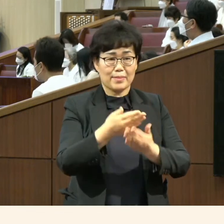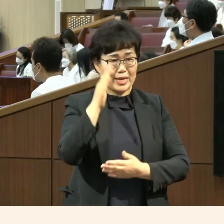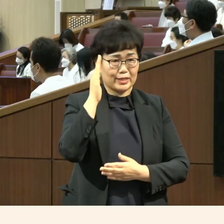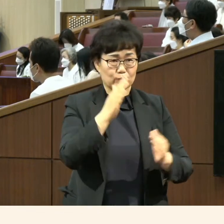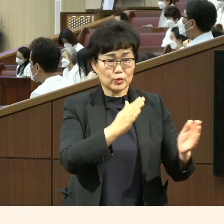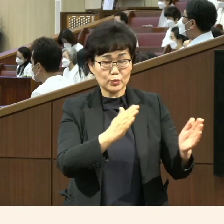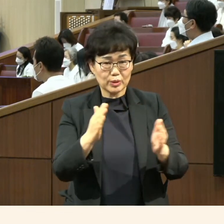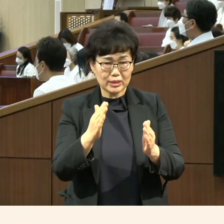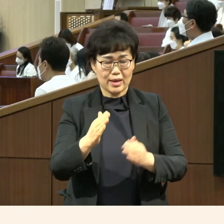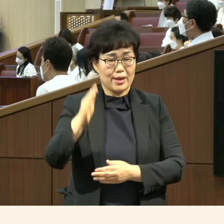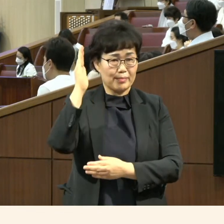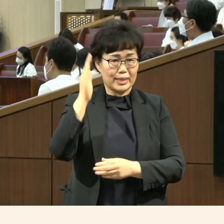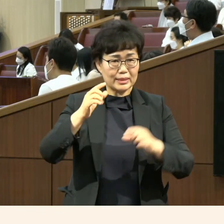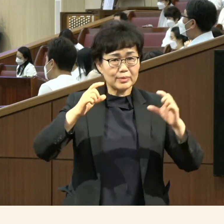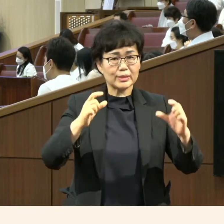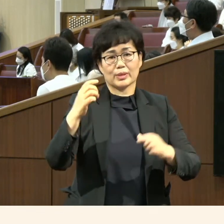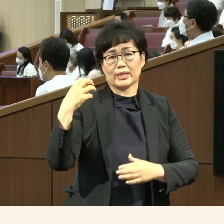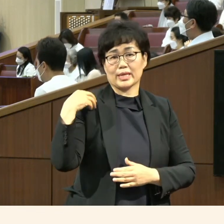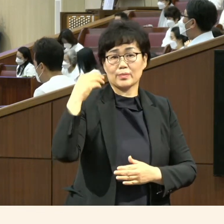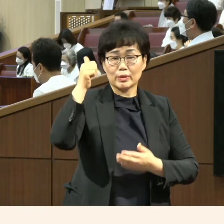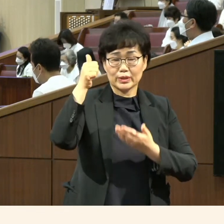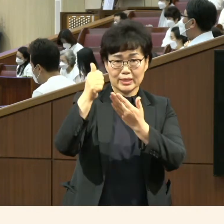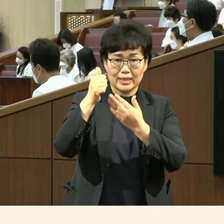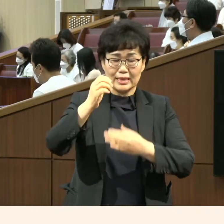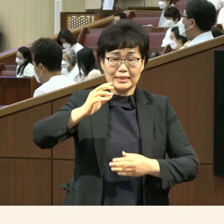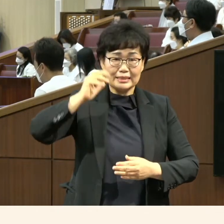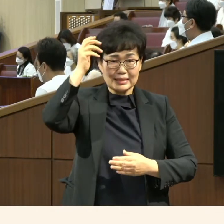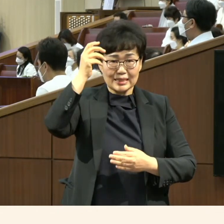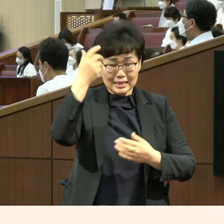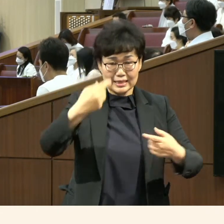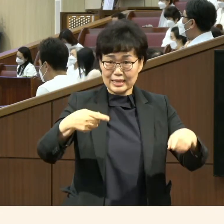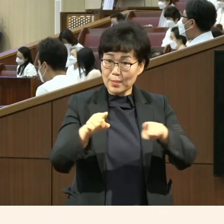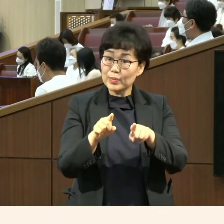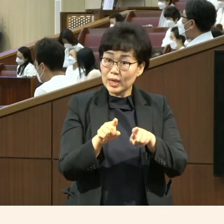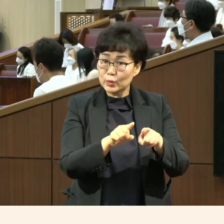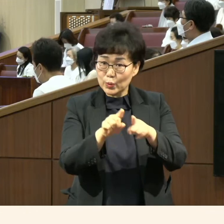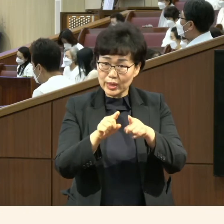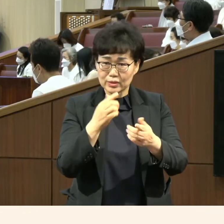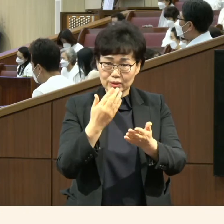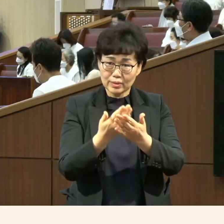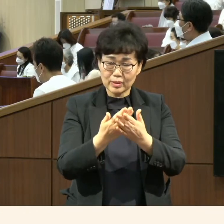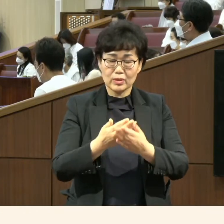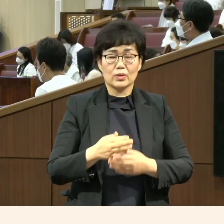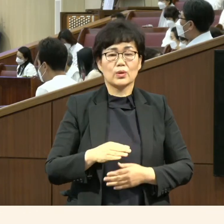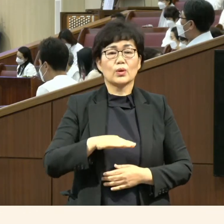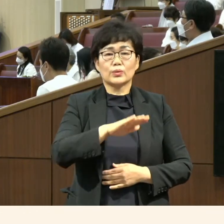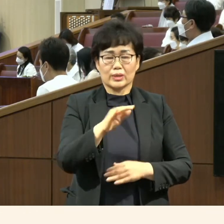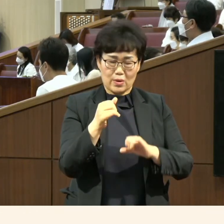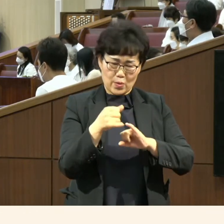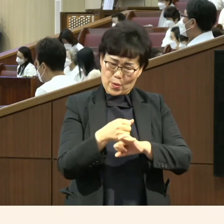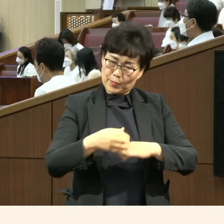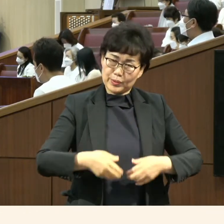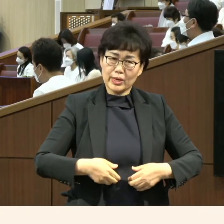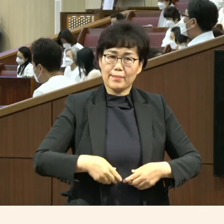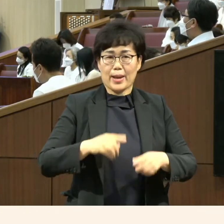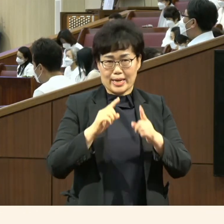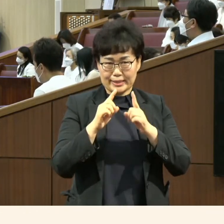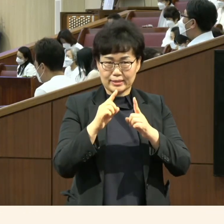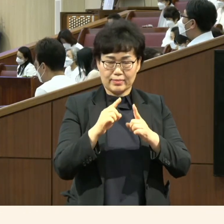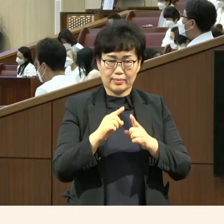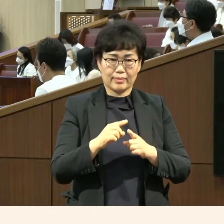또 말씀을 전하실 담임 목사님 가운데 성령 하나님께서 함께하여 주셔서 하나님, 우리가 꼭 들어야 할 말씀이 오늘